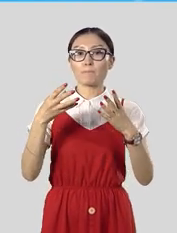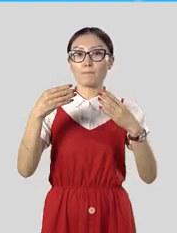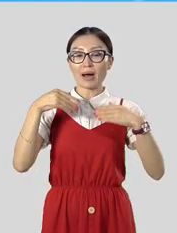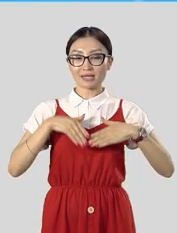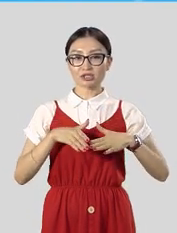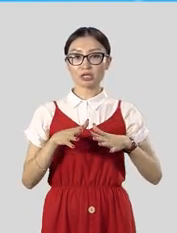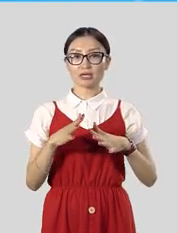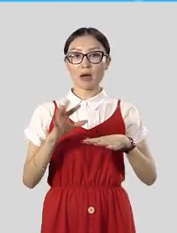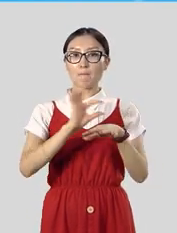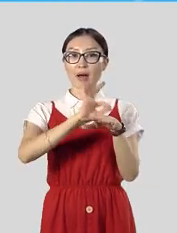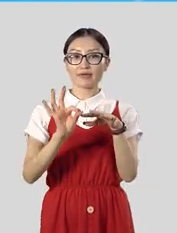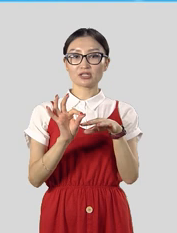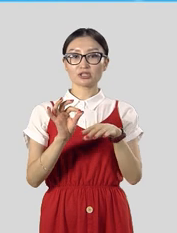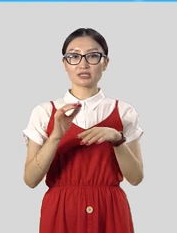тела.